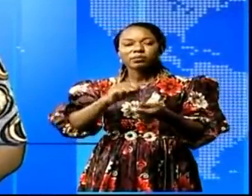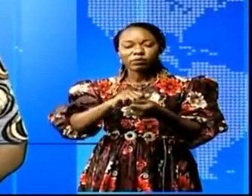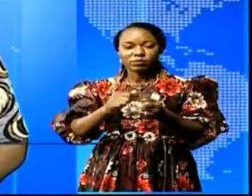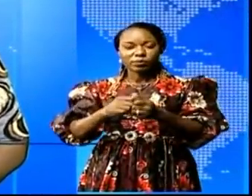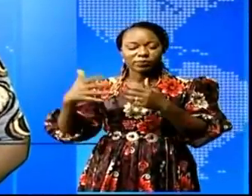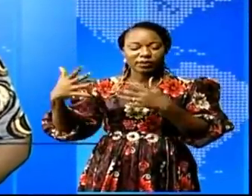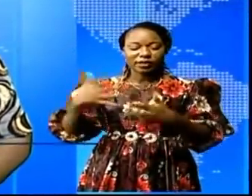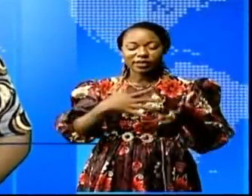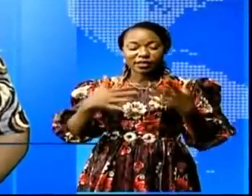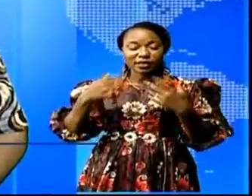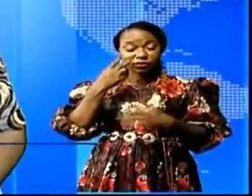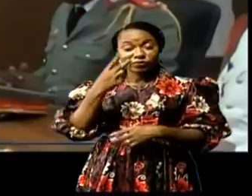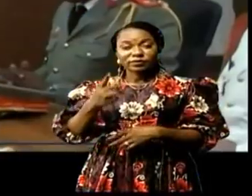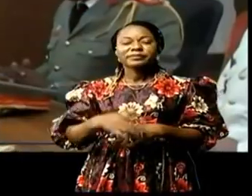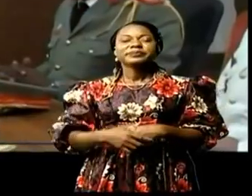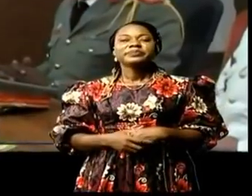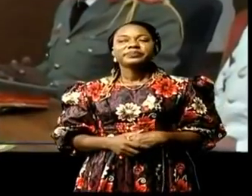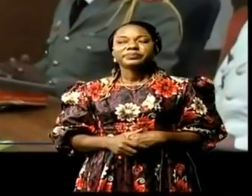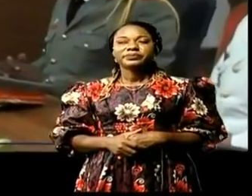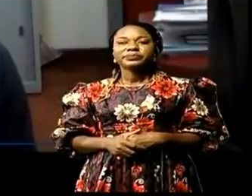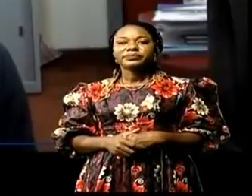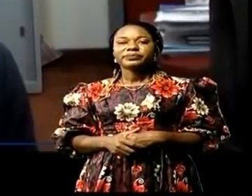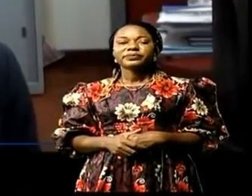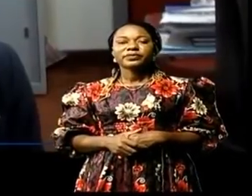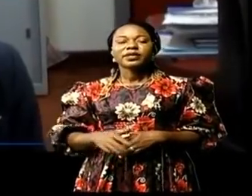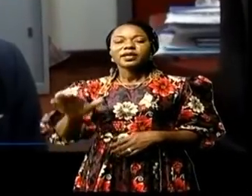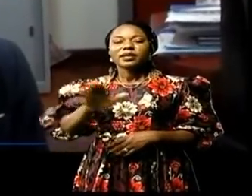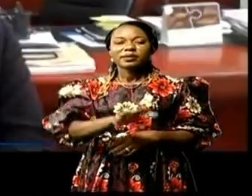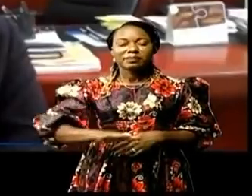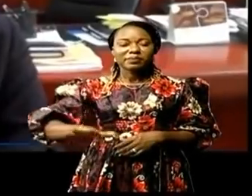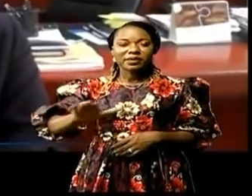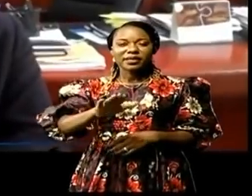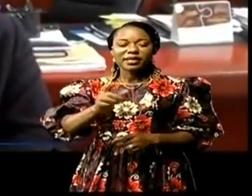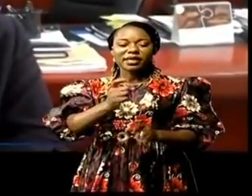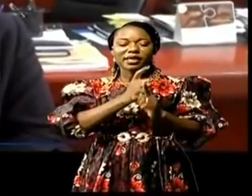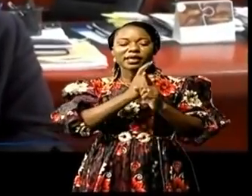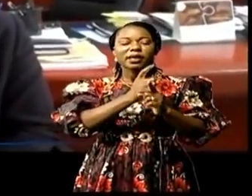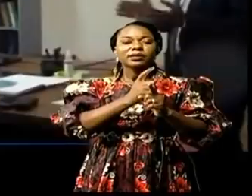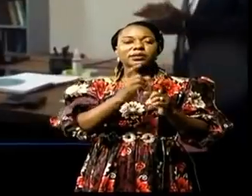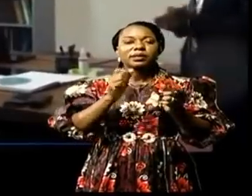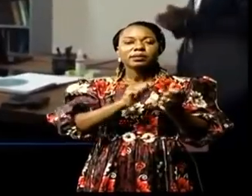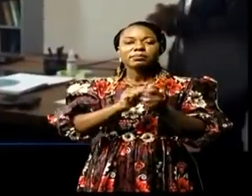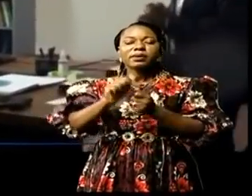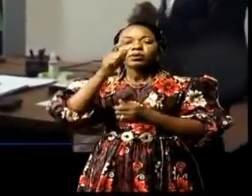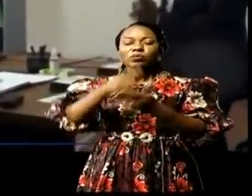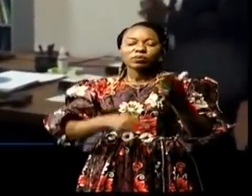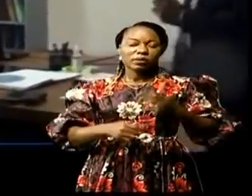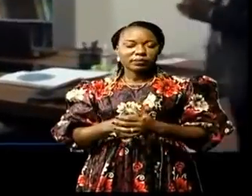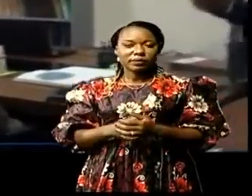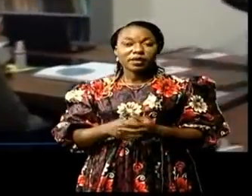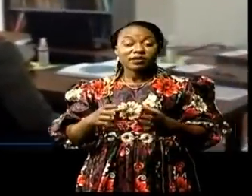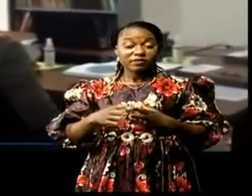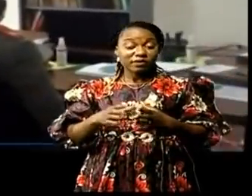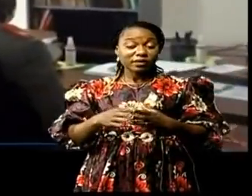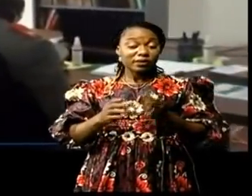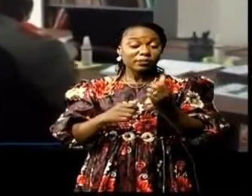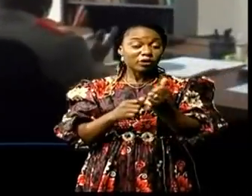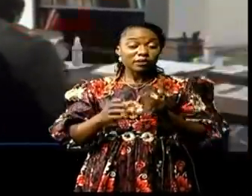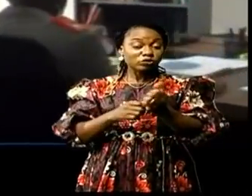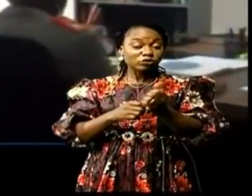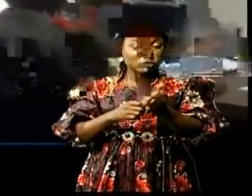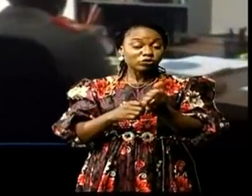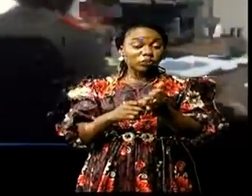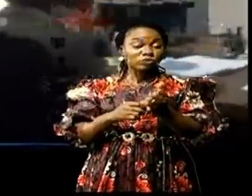guerre. Reportage Rodé Panda. La défense du pays est garantie par une meilleure armée avec des hommes bien formés et bien équipés.